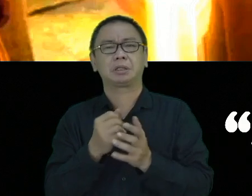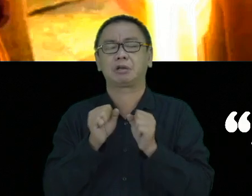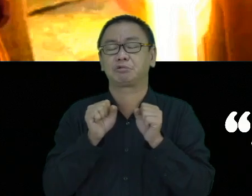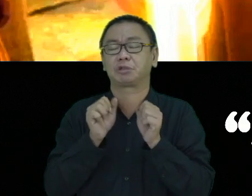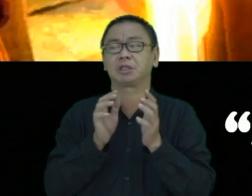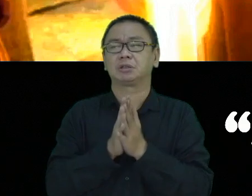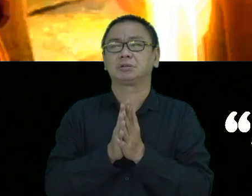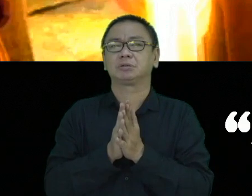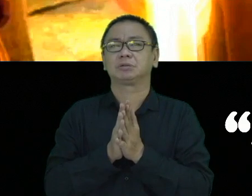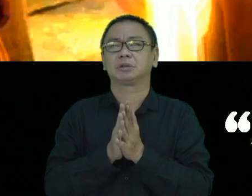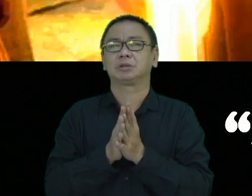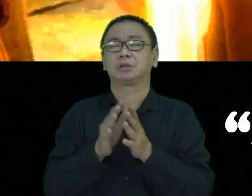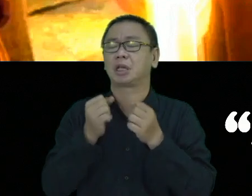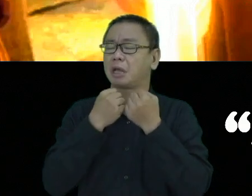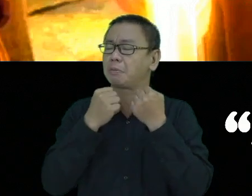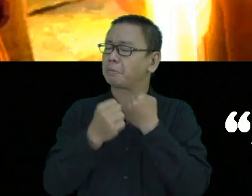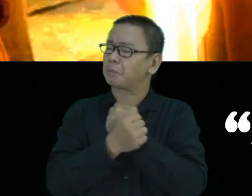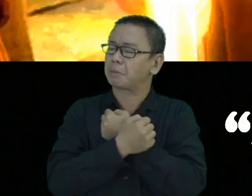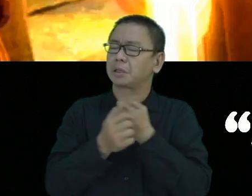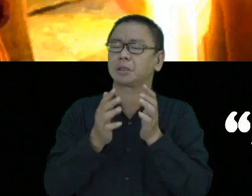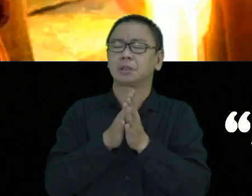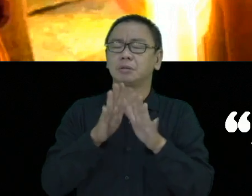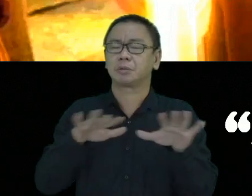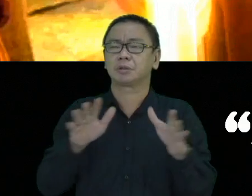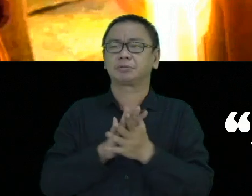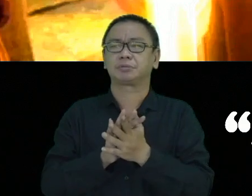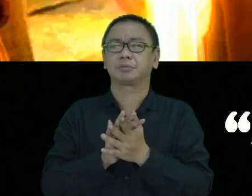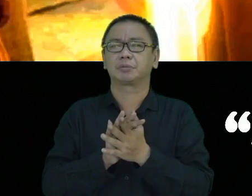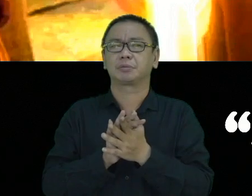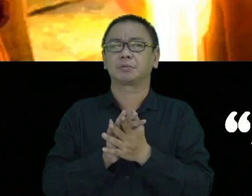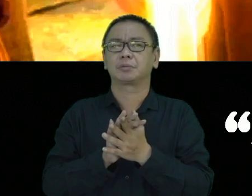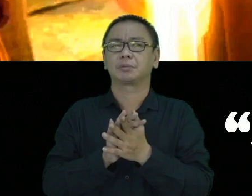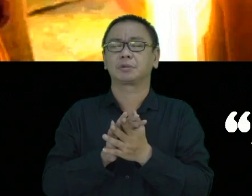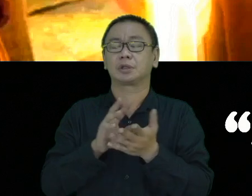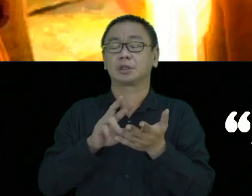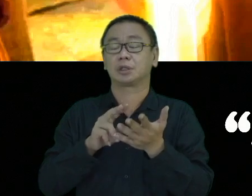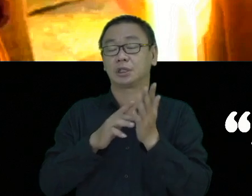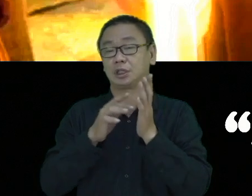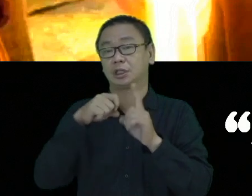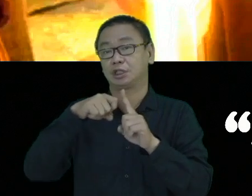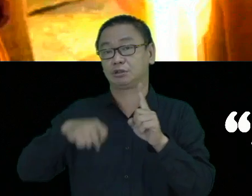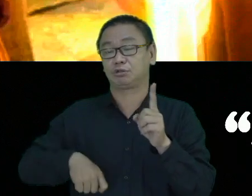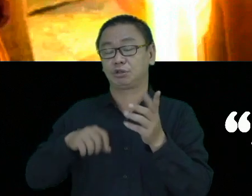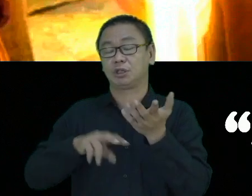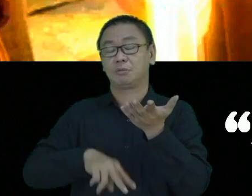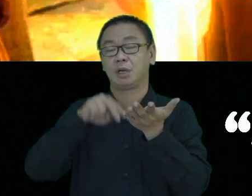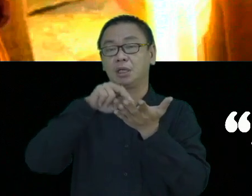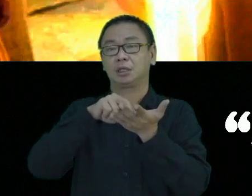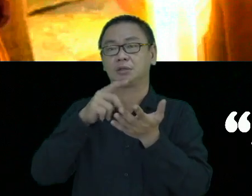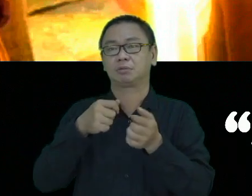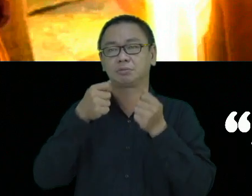Shalom Allah. Kristus yang bangkit pada hakikatnya hendak menghadirkan keselamatan dan damai sejahtera dari